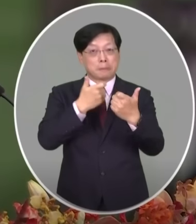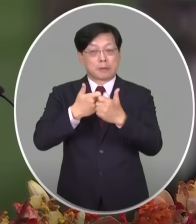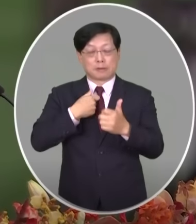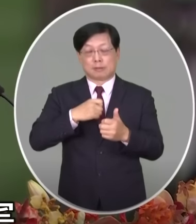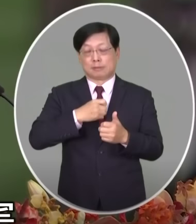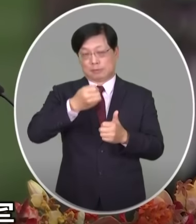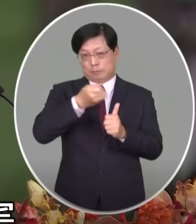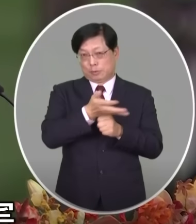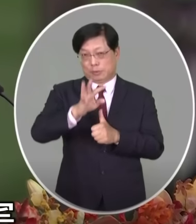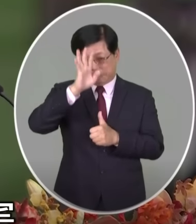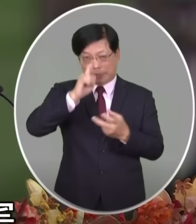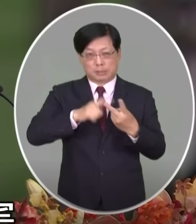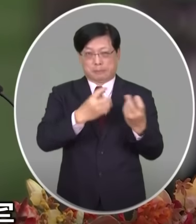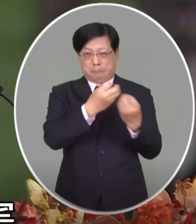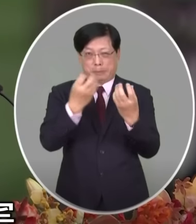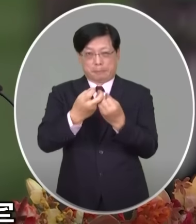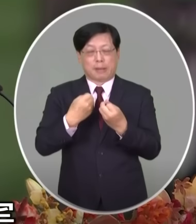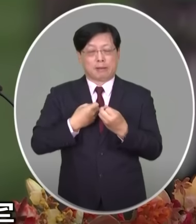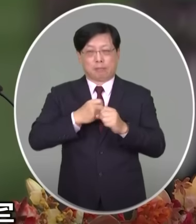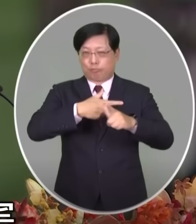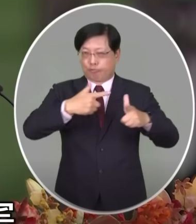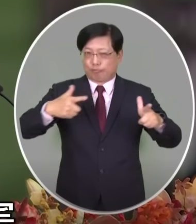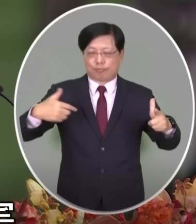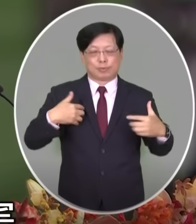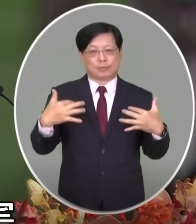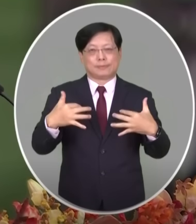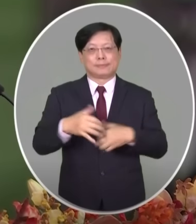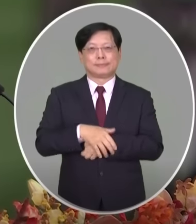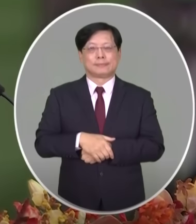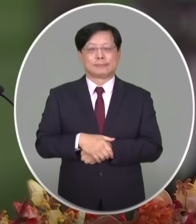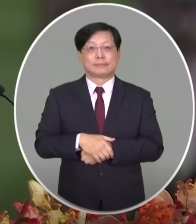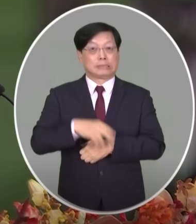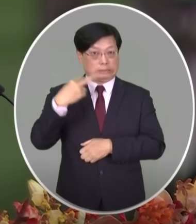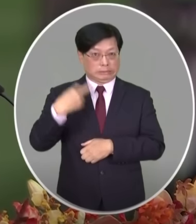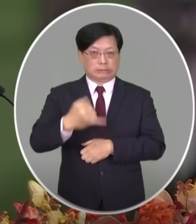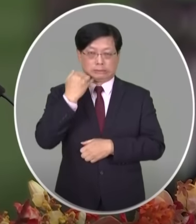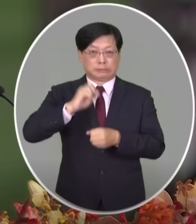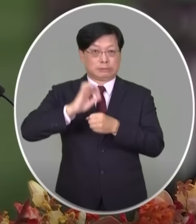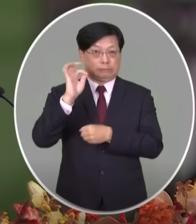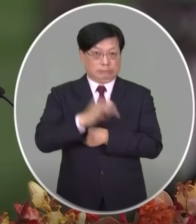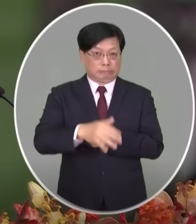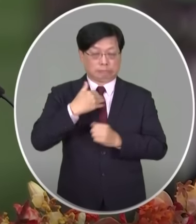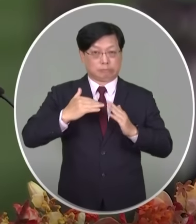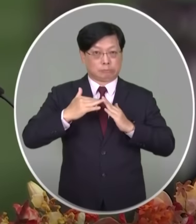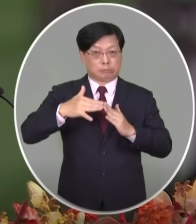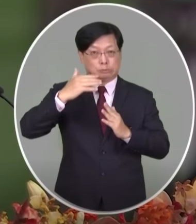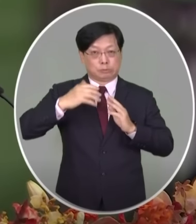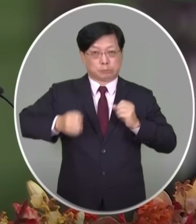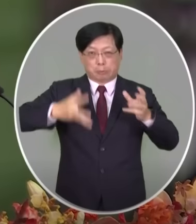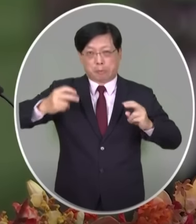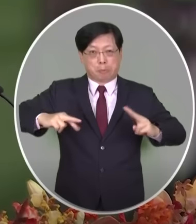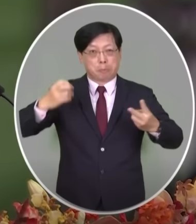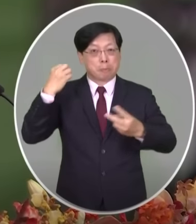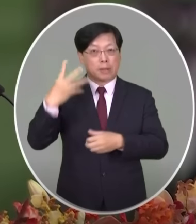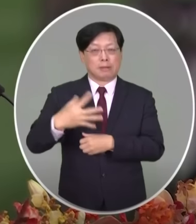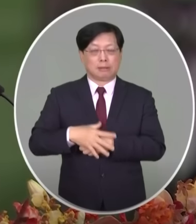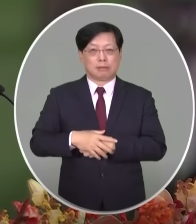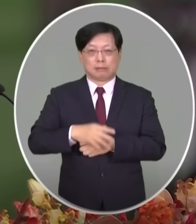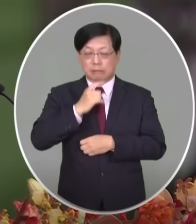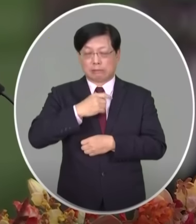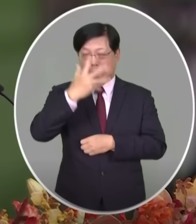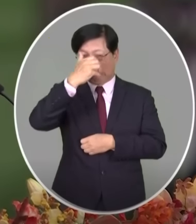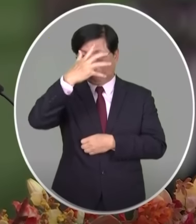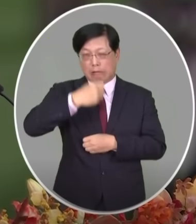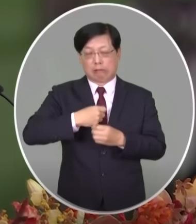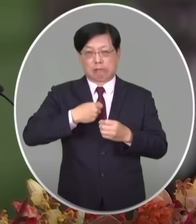病、天灾、地变等各类型灾害，以及加速都市更新，解决危老